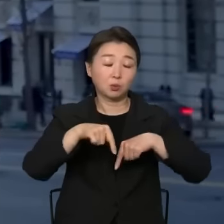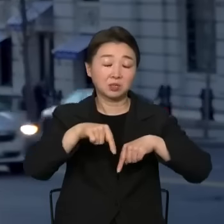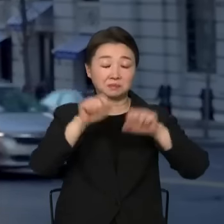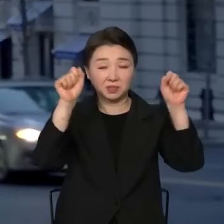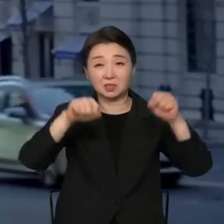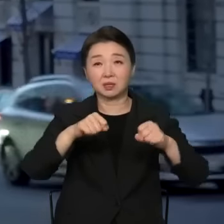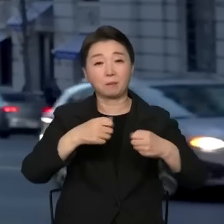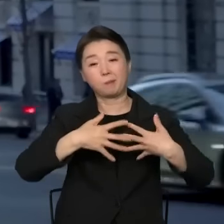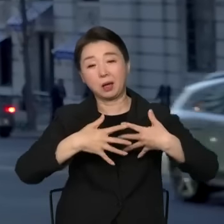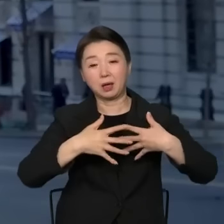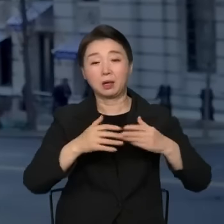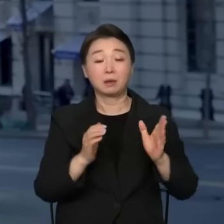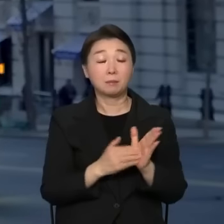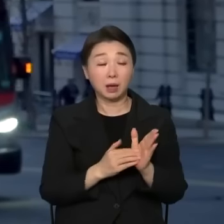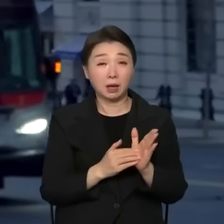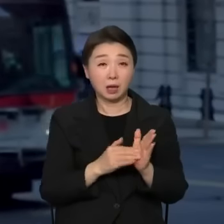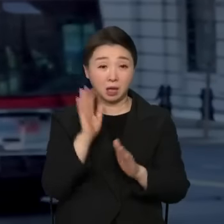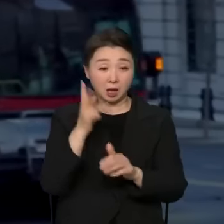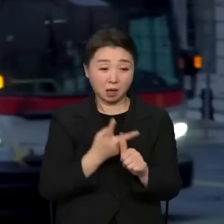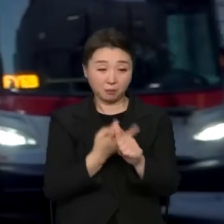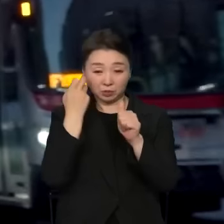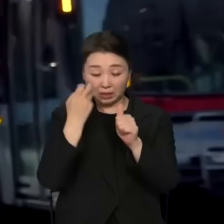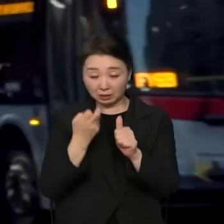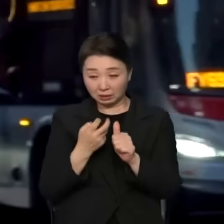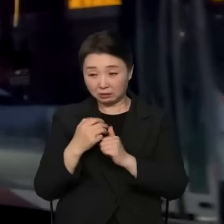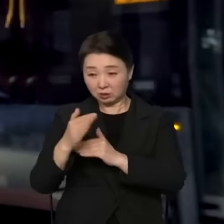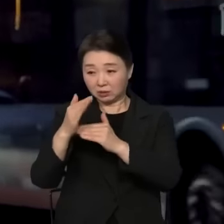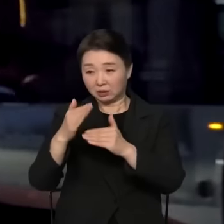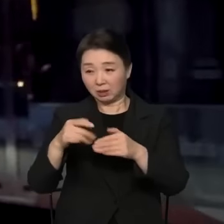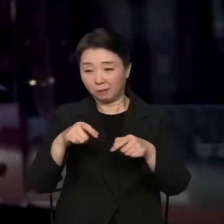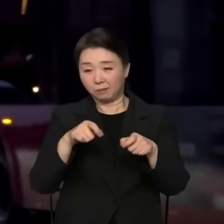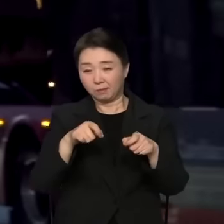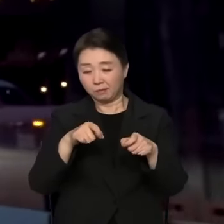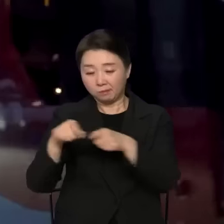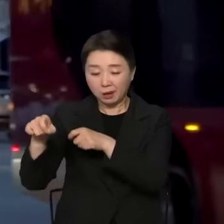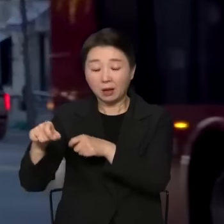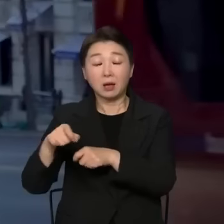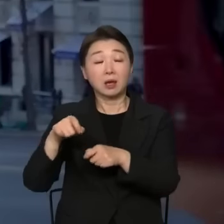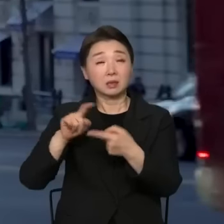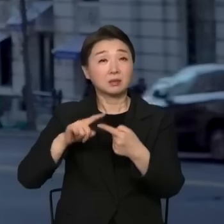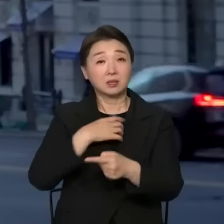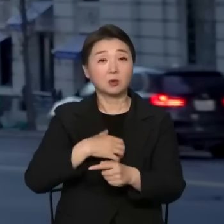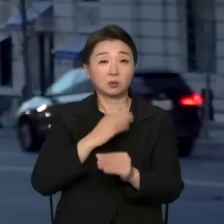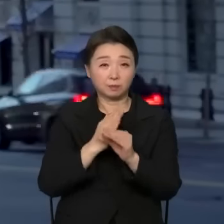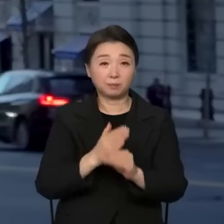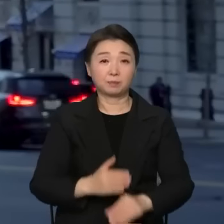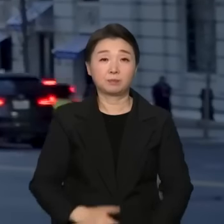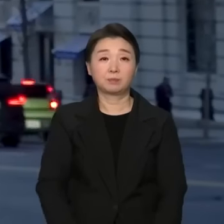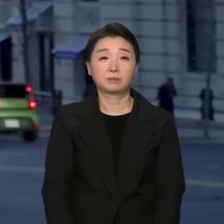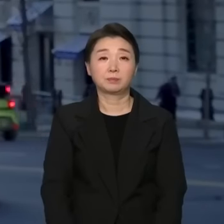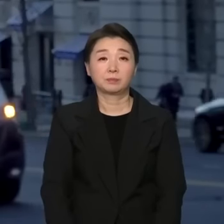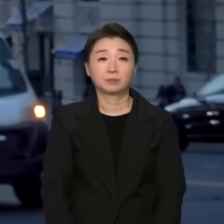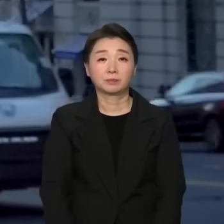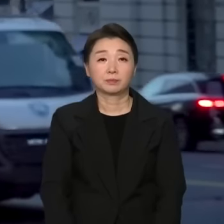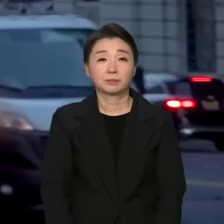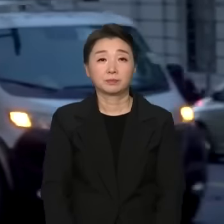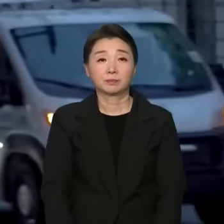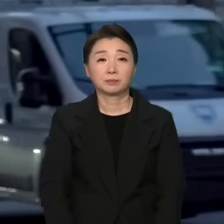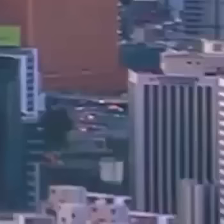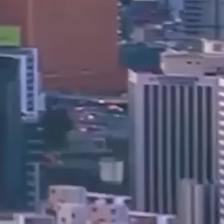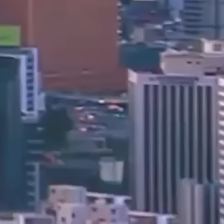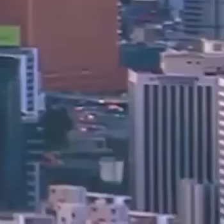마비됐다 탄핵 절차가 지연되고 있는 것에 대해 우려를 나타내고 있습니다 워싱턴에서 JTBC 정강현